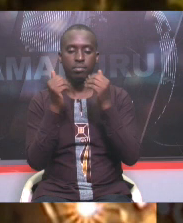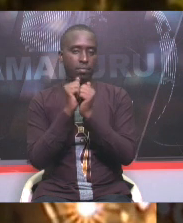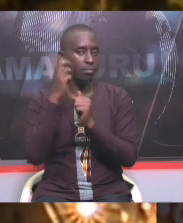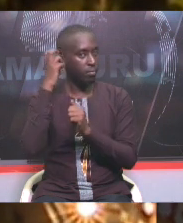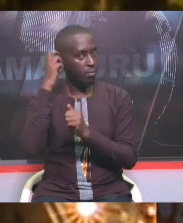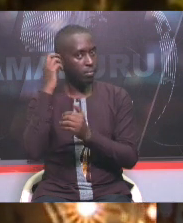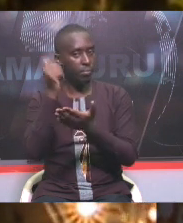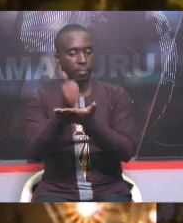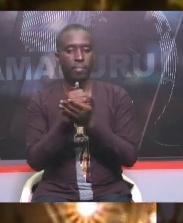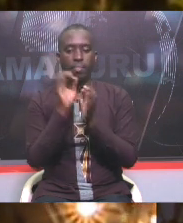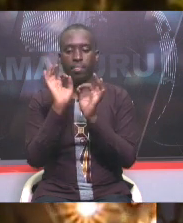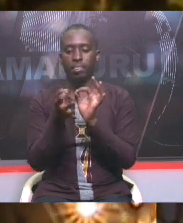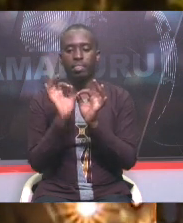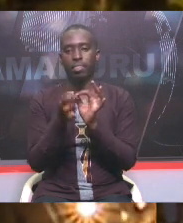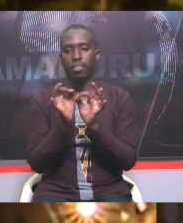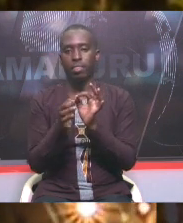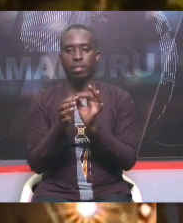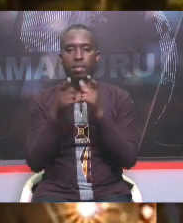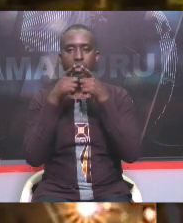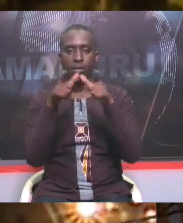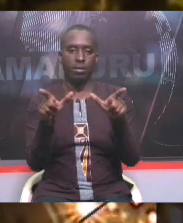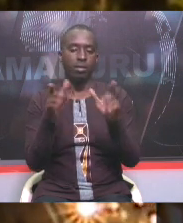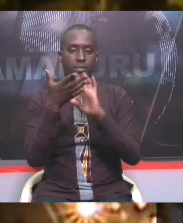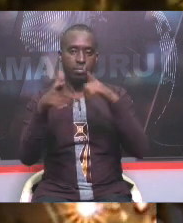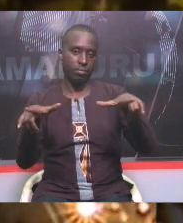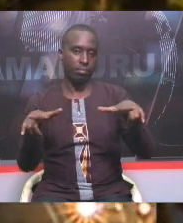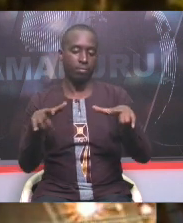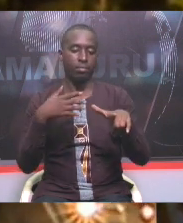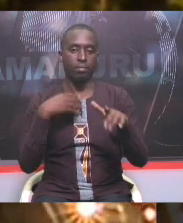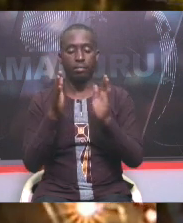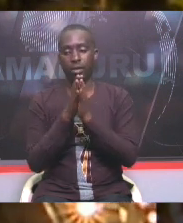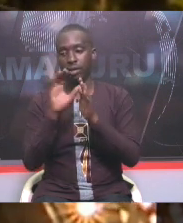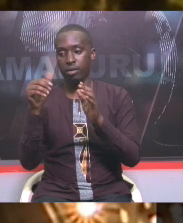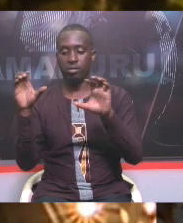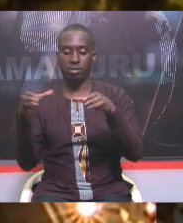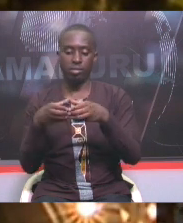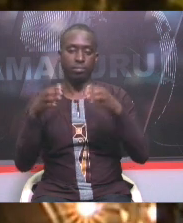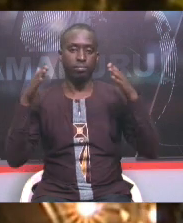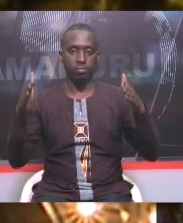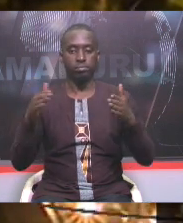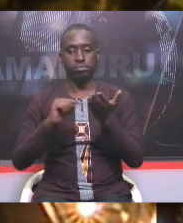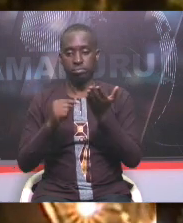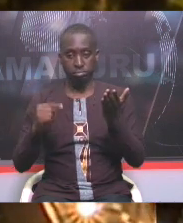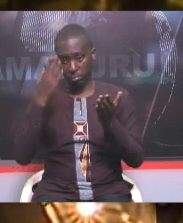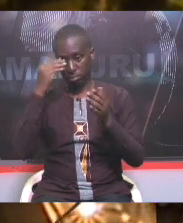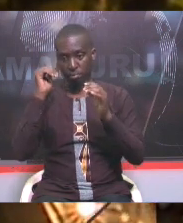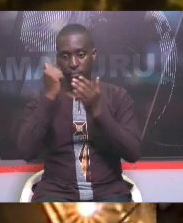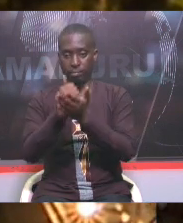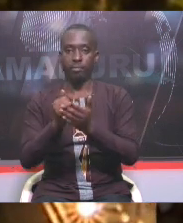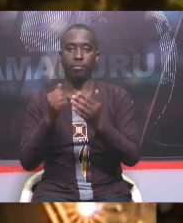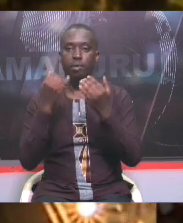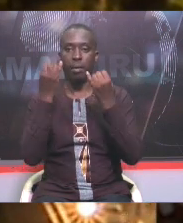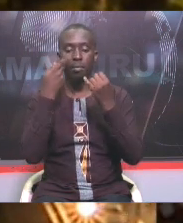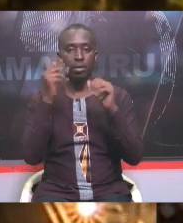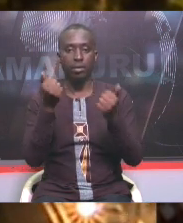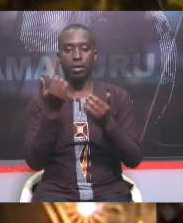Emil badufashaga mu gusemura mu rurimi rw'amarenga, ndetse n'itsinda rigari ry'abateknisiye bari bari inyuma y'aya makuru kugira ngo abagereho